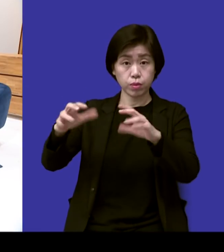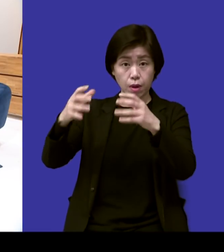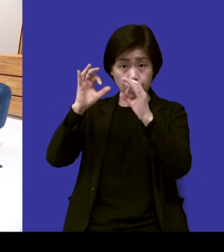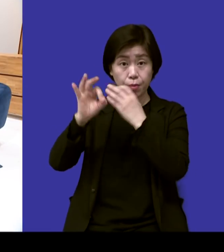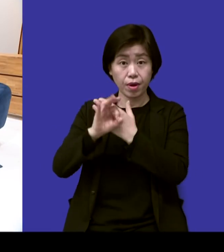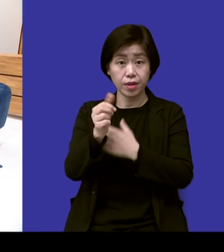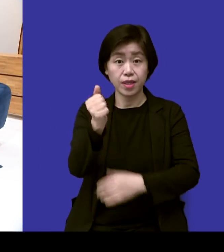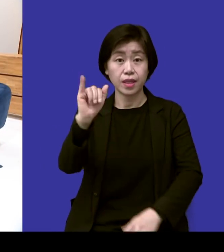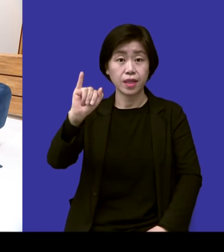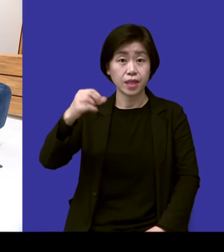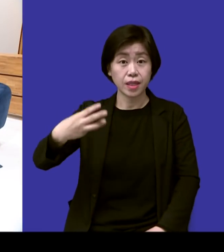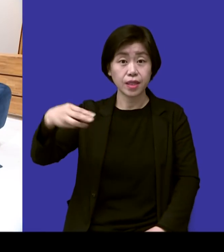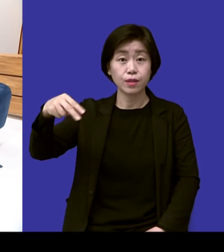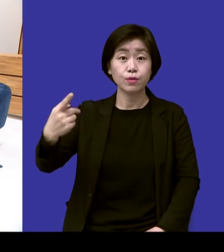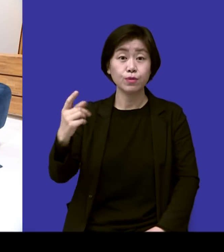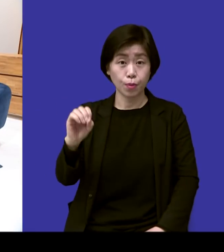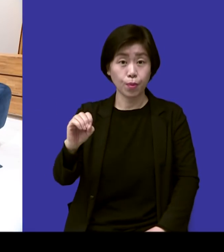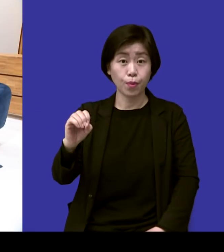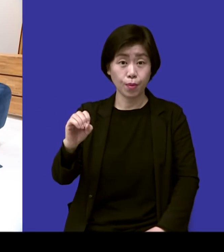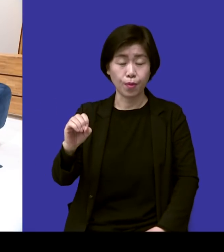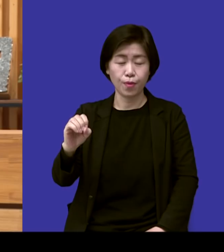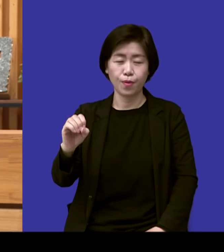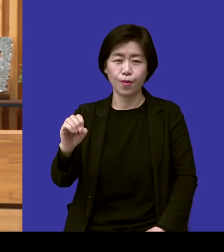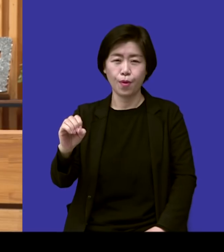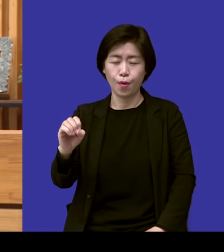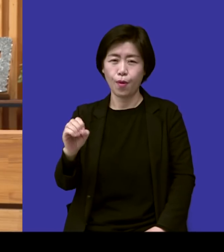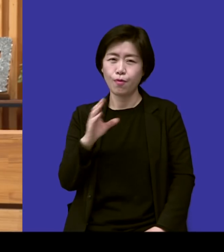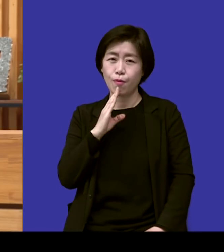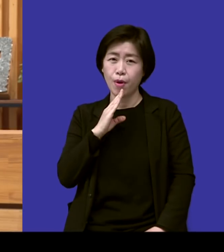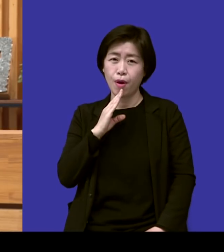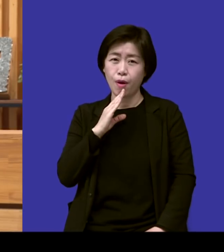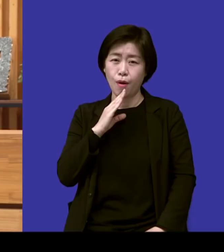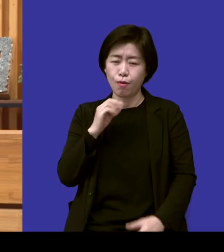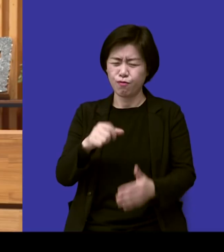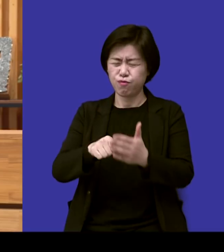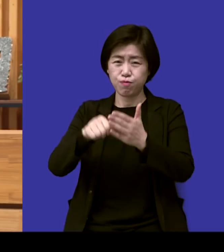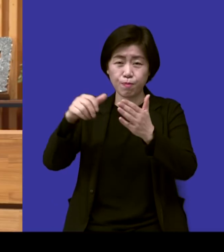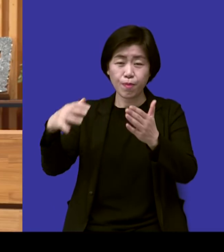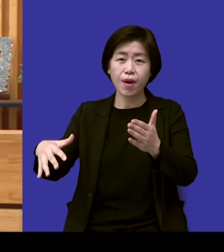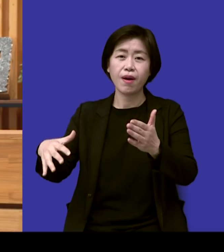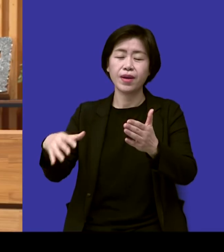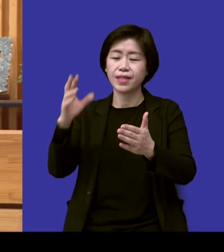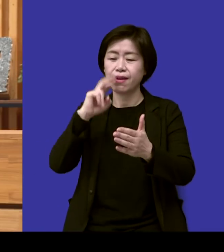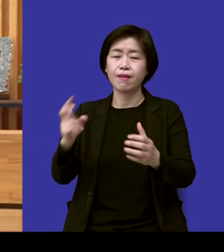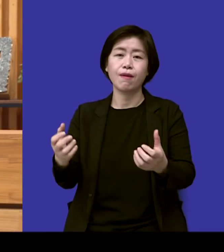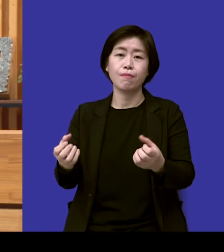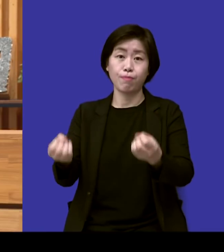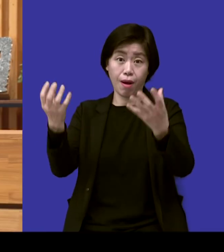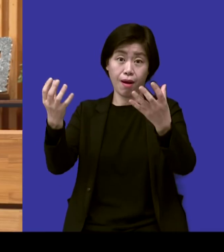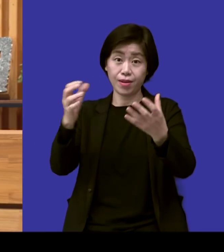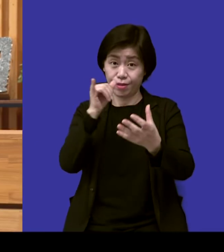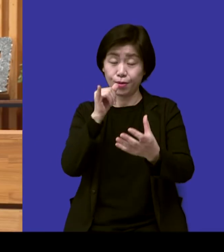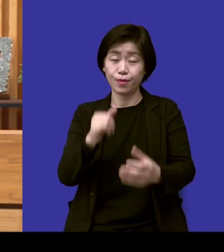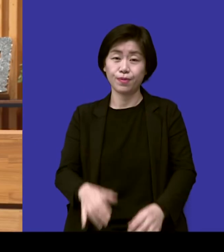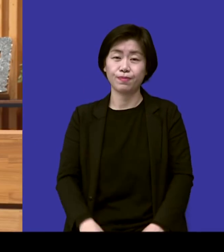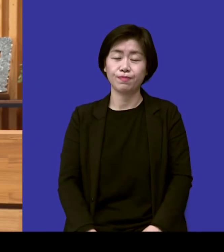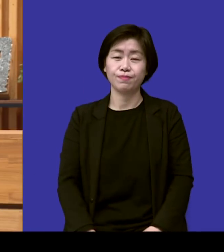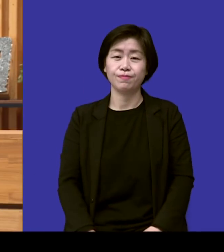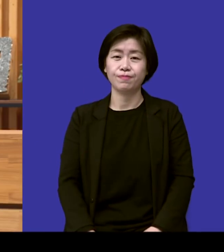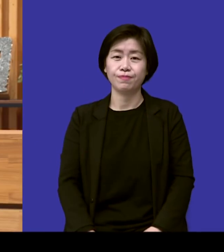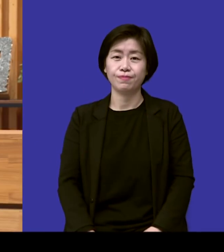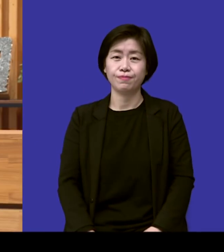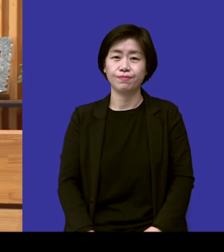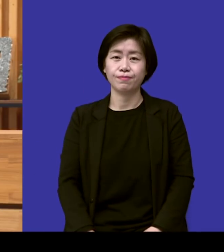그 힐송이라든가 이런 유명한 맞아요. 팀들의 전 세계에서 그 공연을 보기 위해서 그 찬양을 하기 위해서 몰려드는 그런 훌륭한